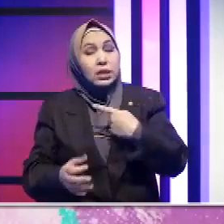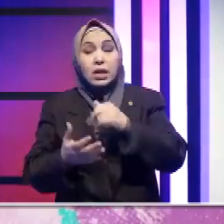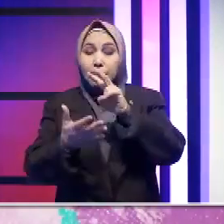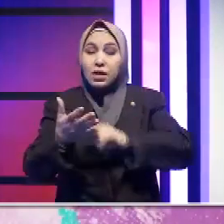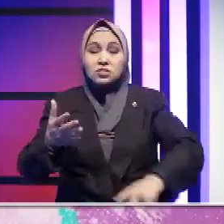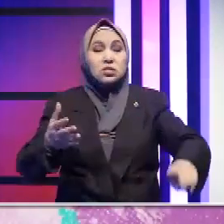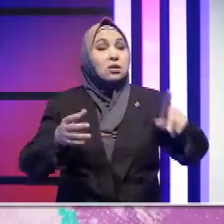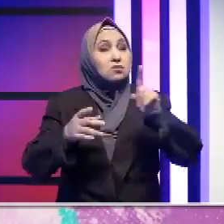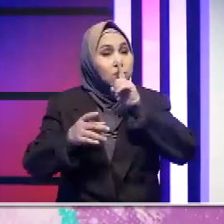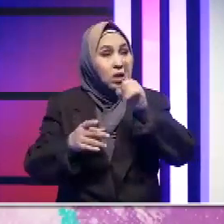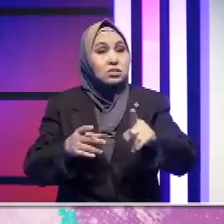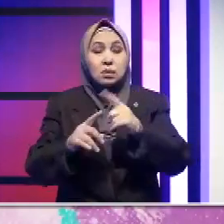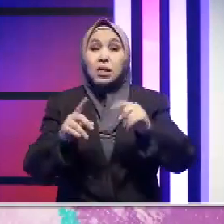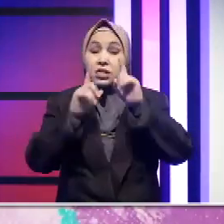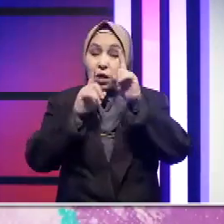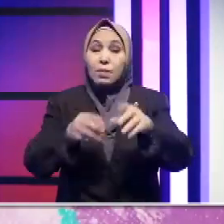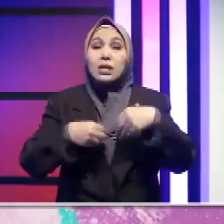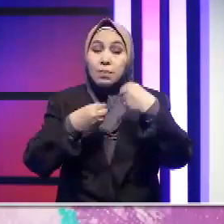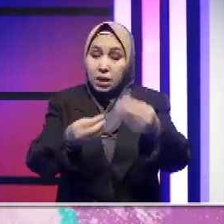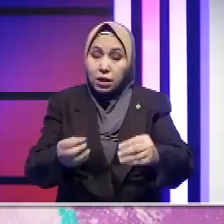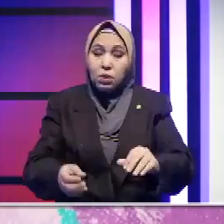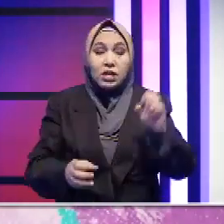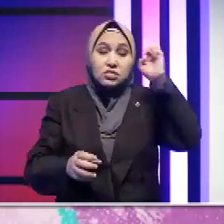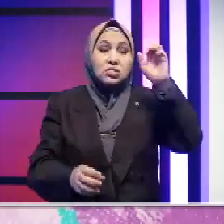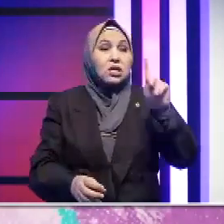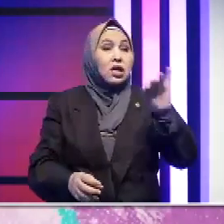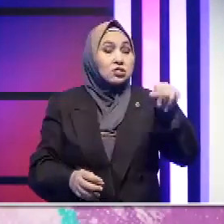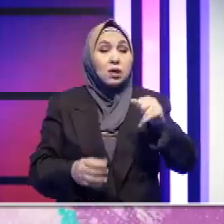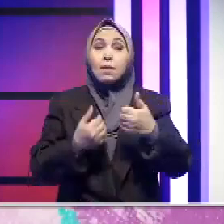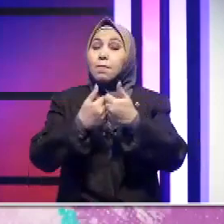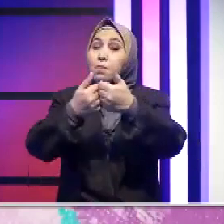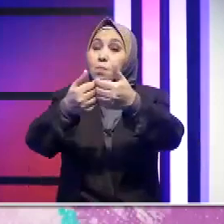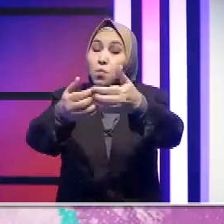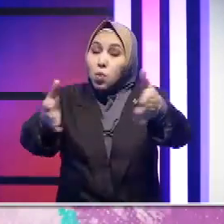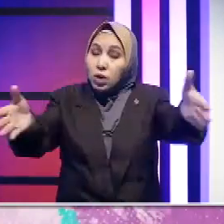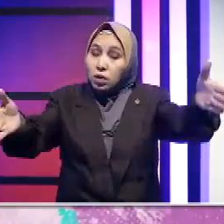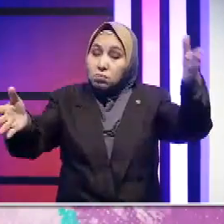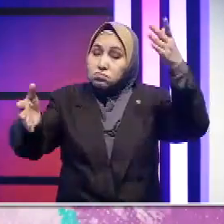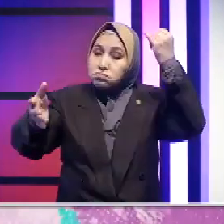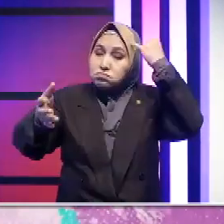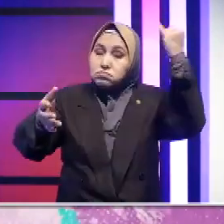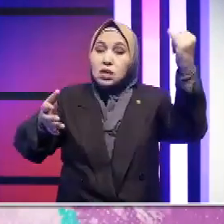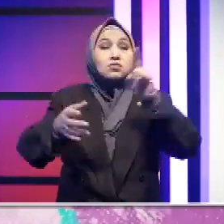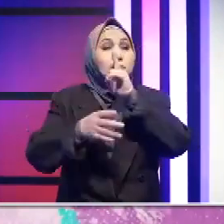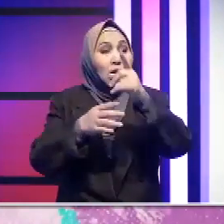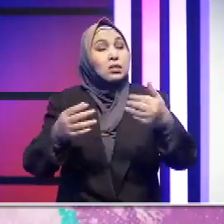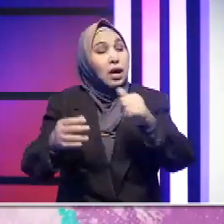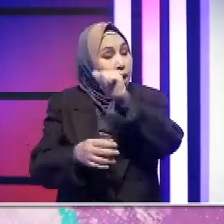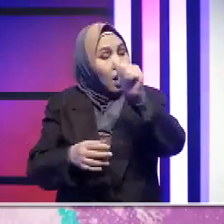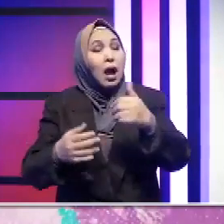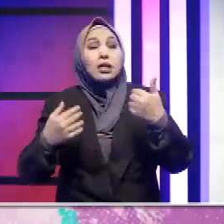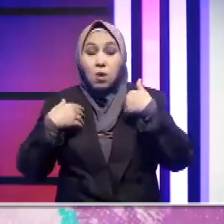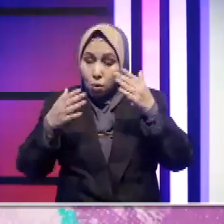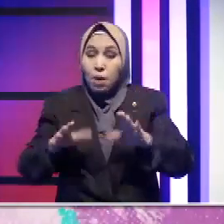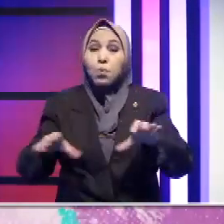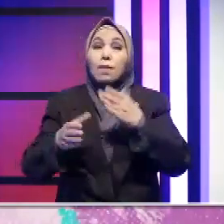sebenarnya bila jawaban diberikan oleh NC kayak gini dia membuka lah perspektif bahwa Sebenarnya ada saja orang yang